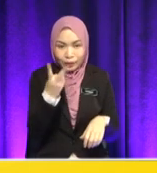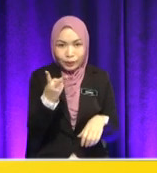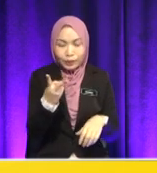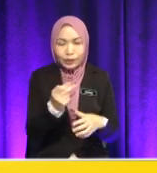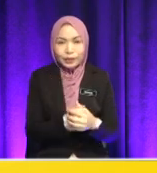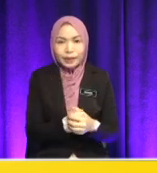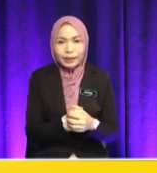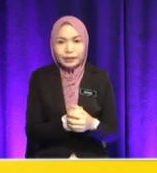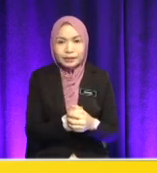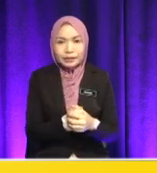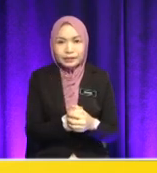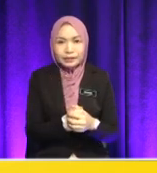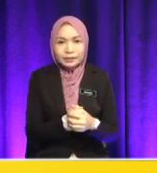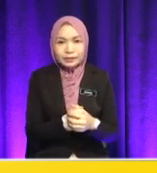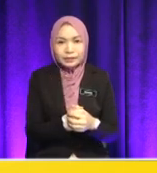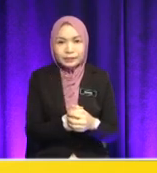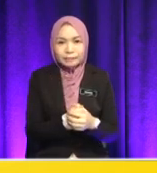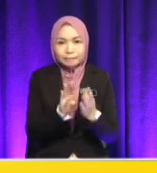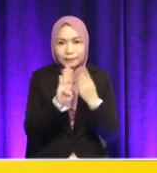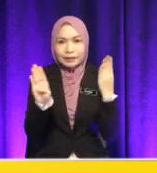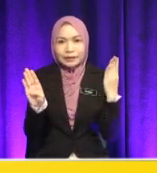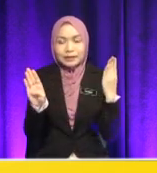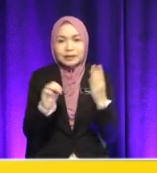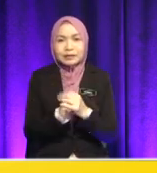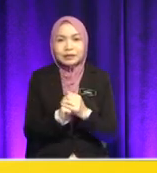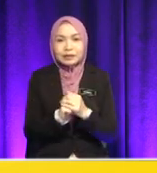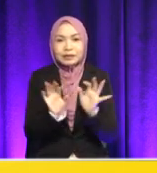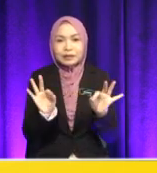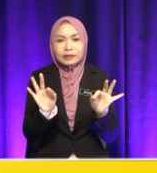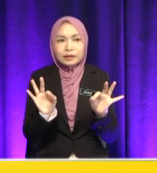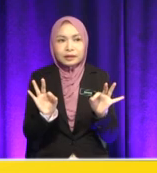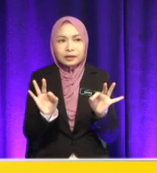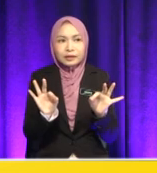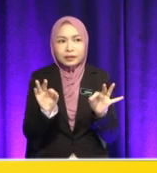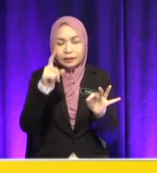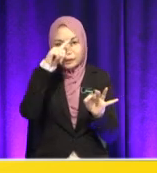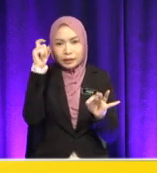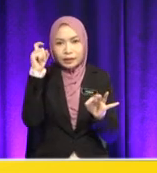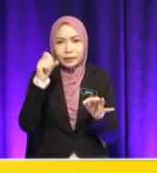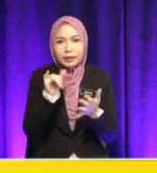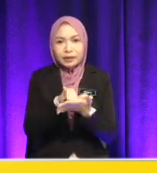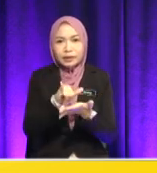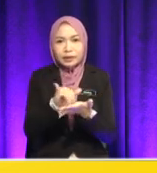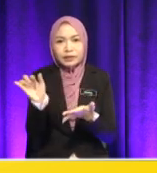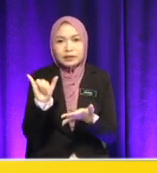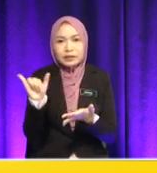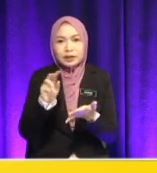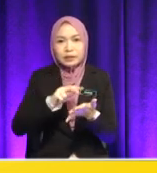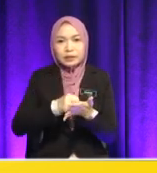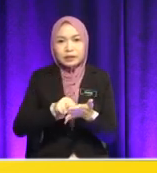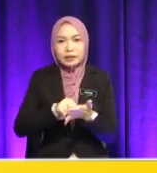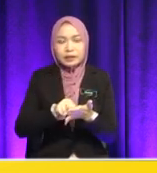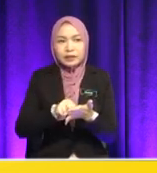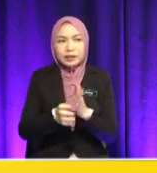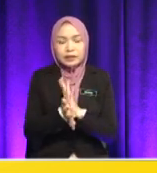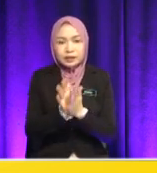dengan baris masjid yang kedua juga sudah hitam itu sama nilainya bila sama nilainya opasi